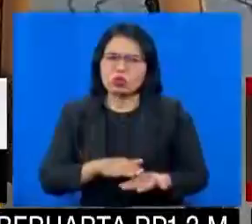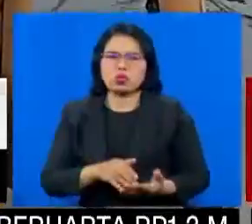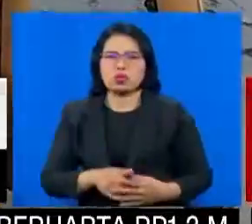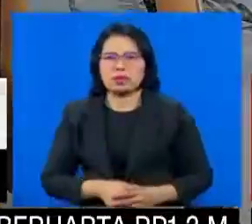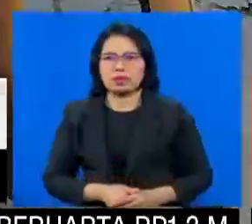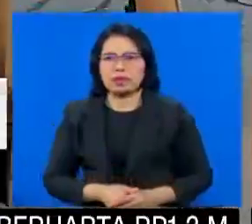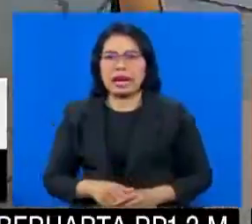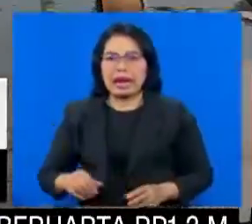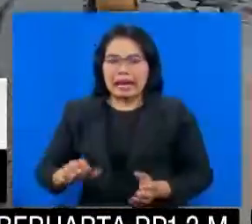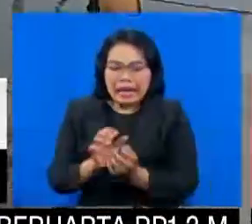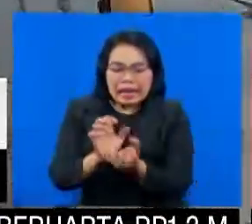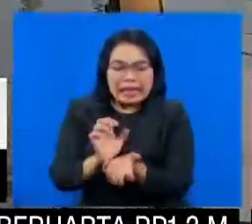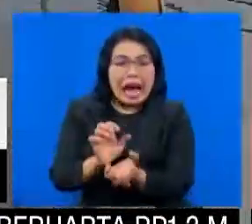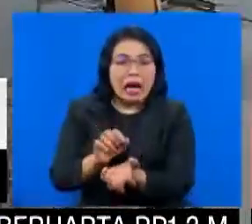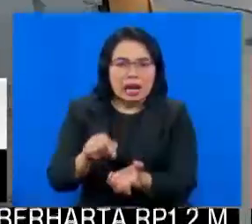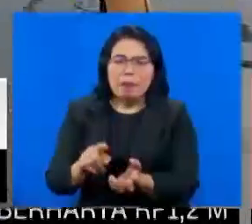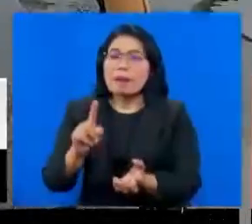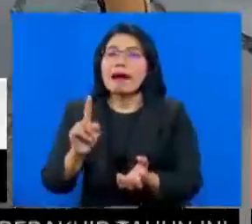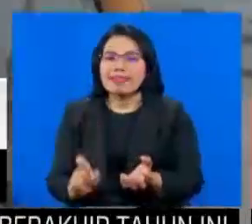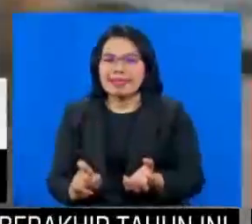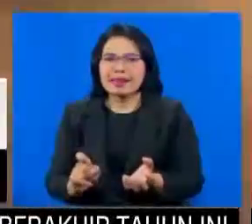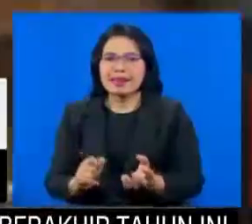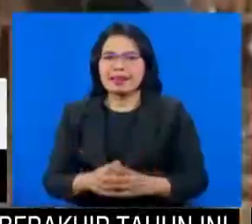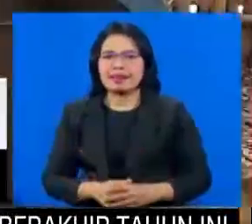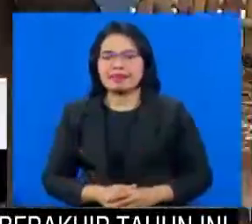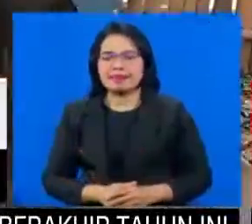airnya. Kalau bening sih terus air mendingan.